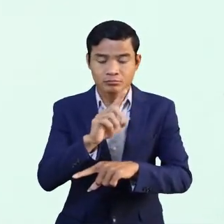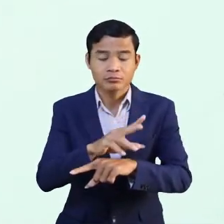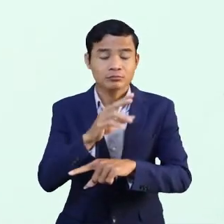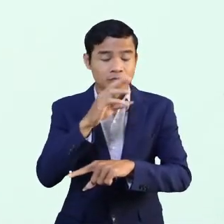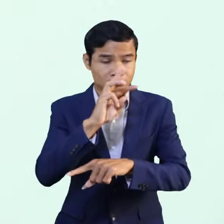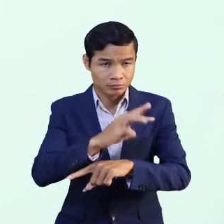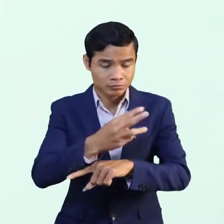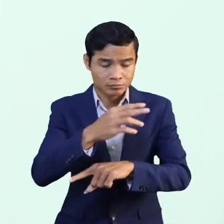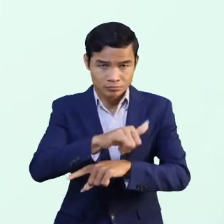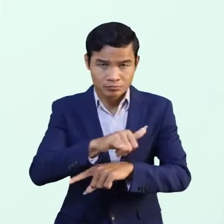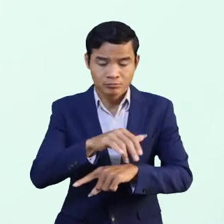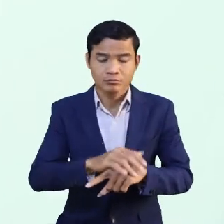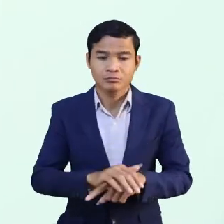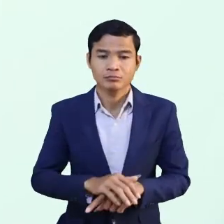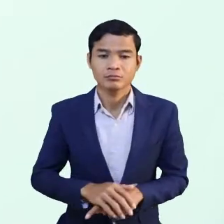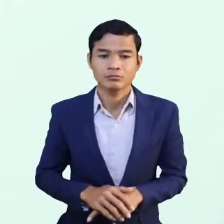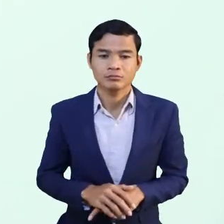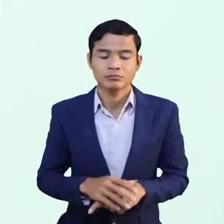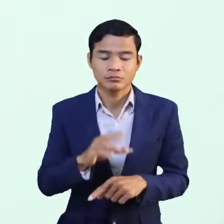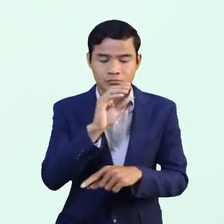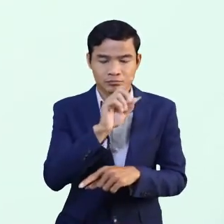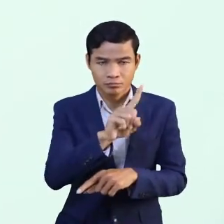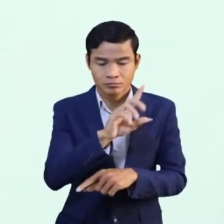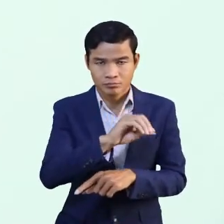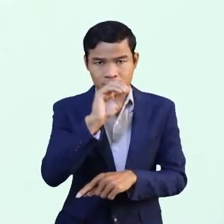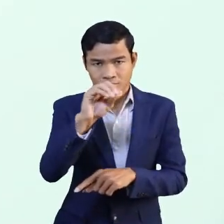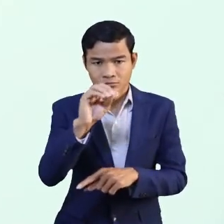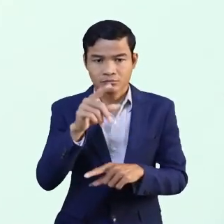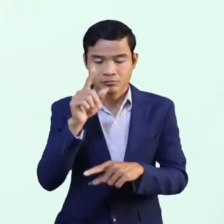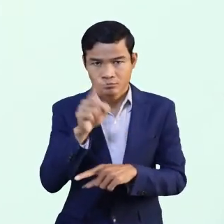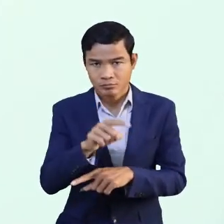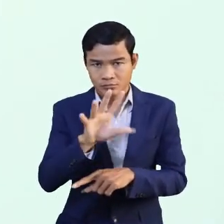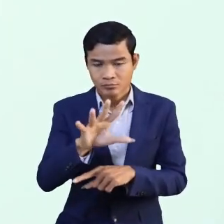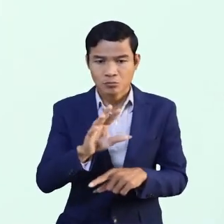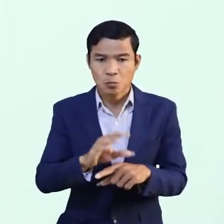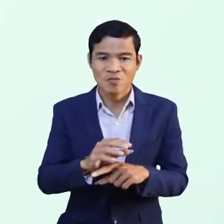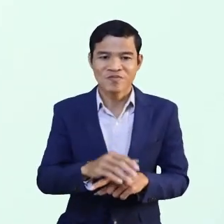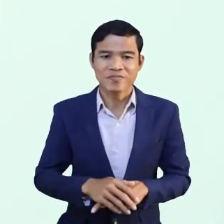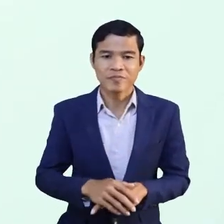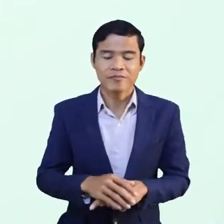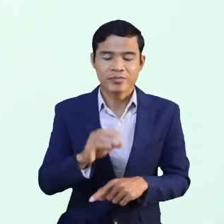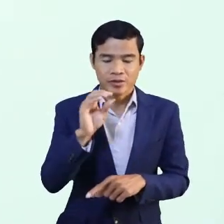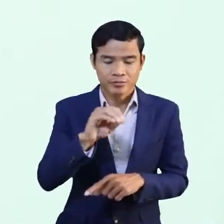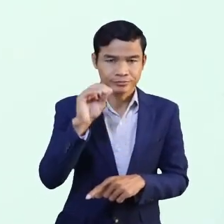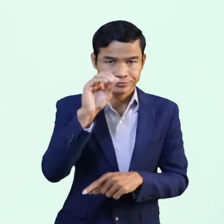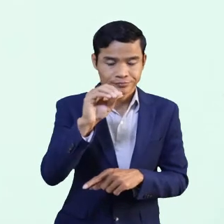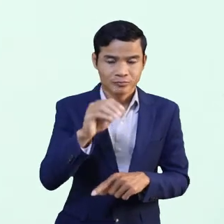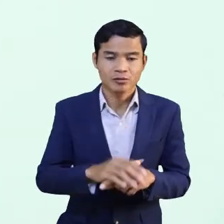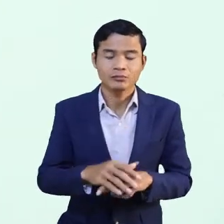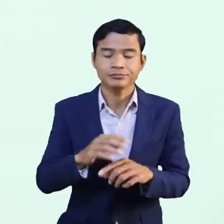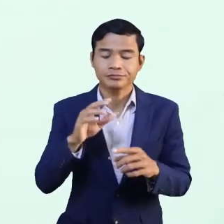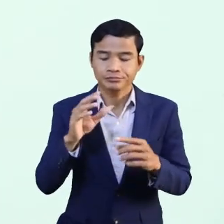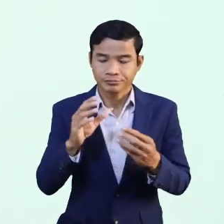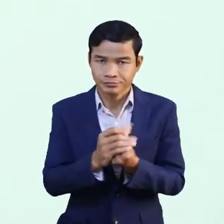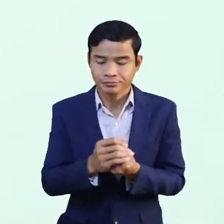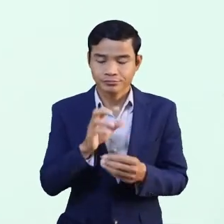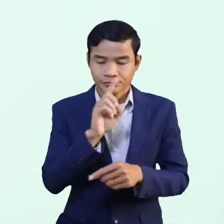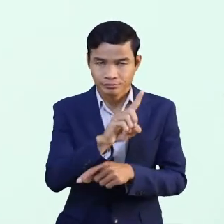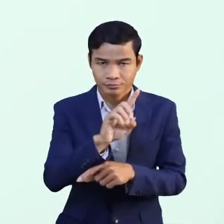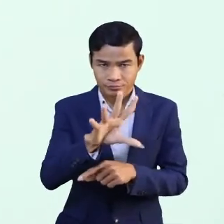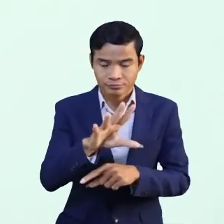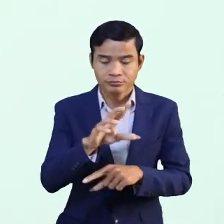3 3000ចាមួយដែលខ្ចីបានយើងតាំងនៅទីនេះចាយើងឆោត5យើងលើកវាមកតាំងនៅកន្លែងនេះអញ្ចឹងយើងបានចំនួន